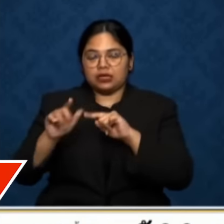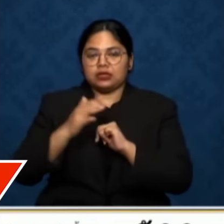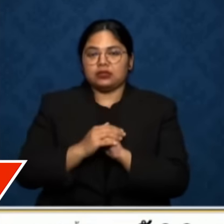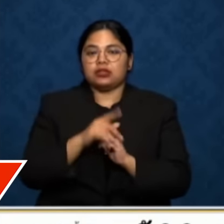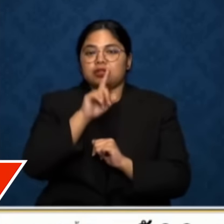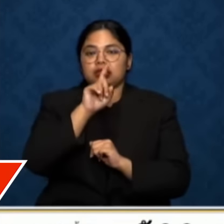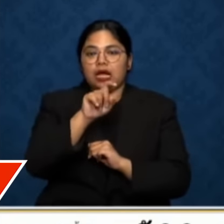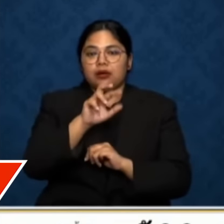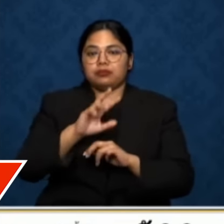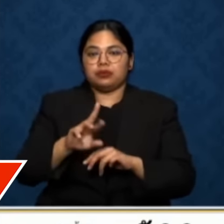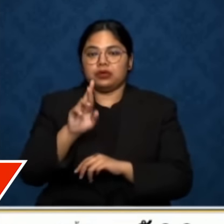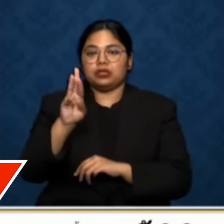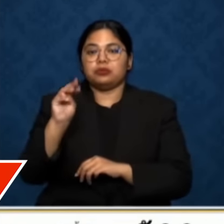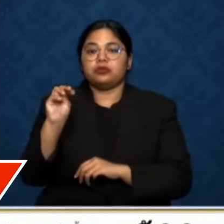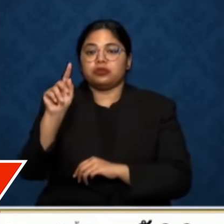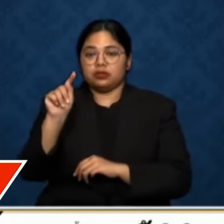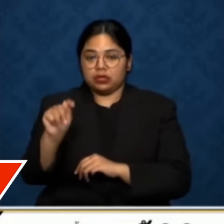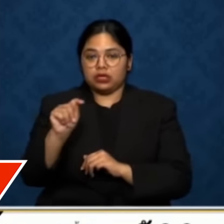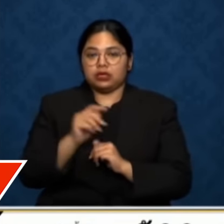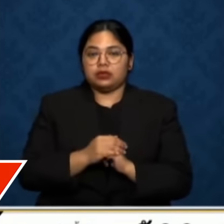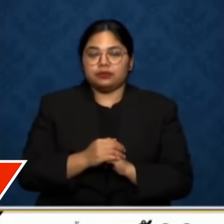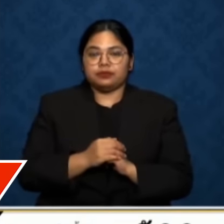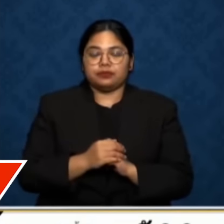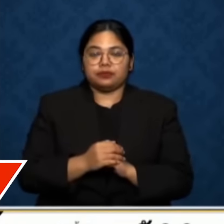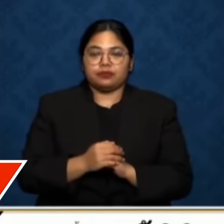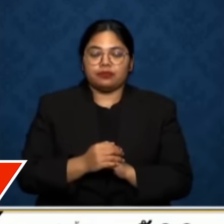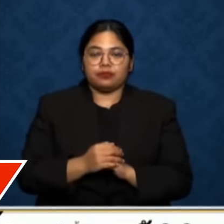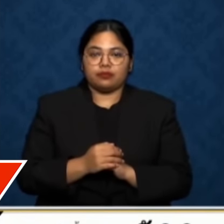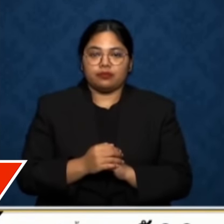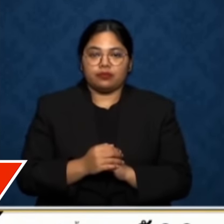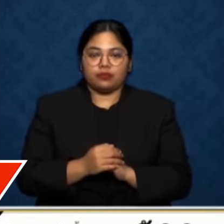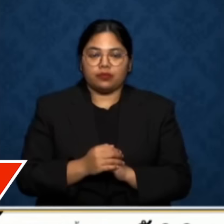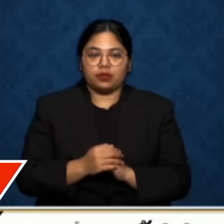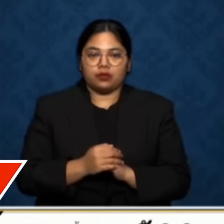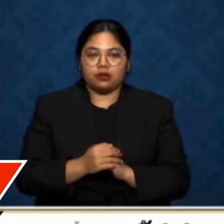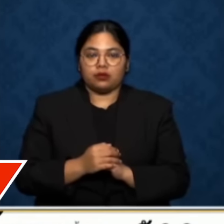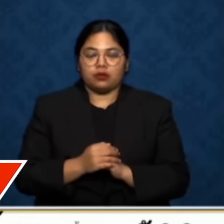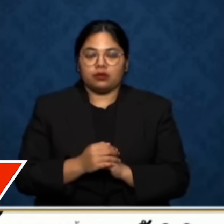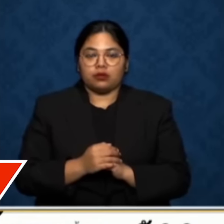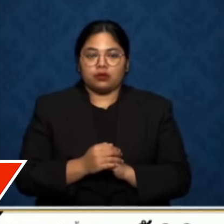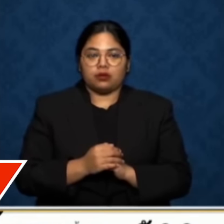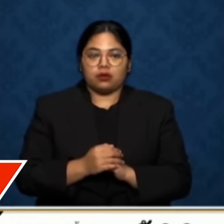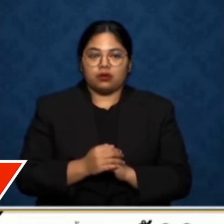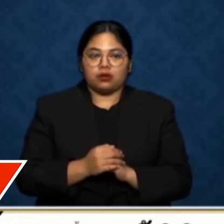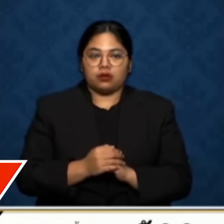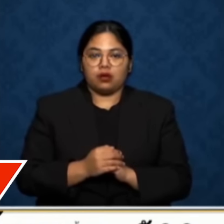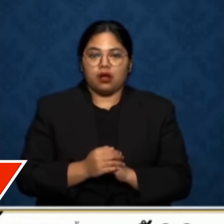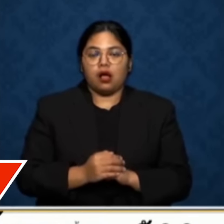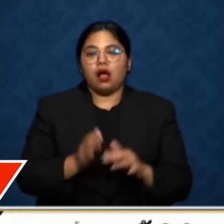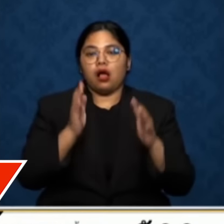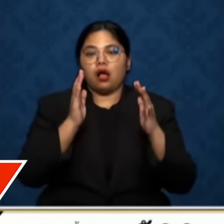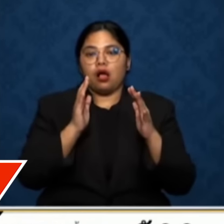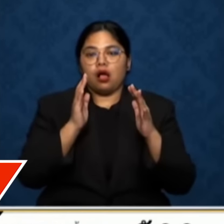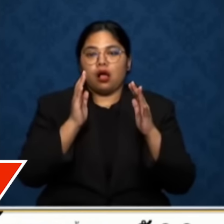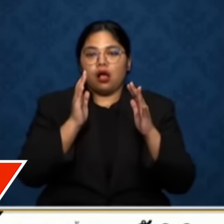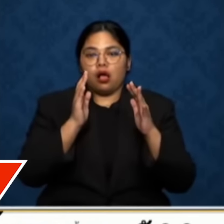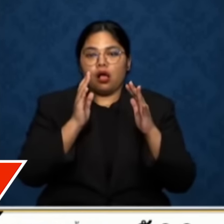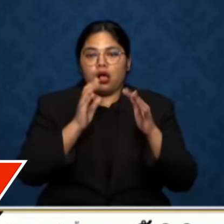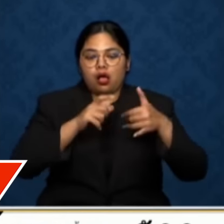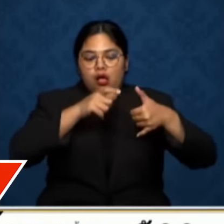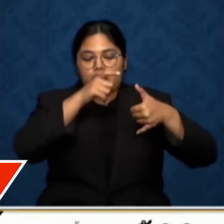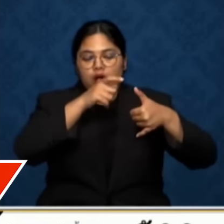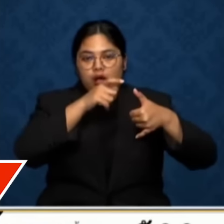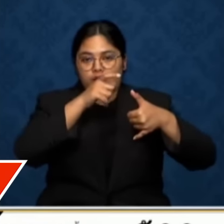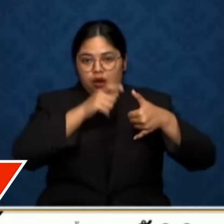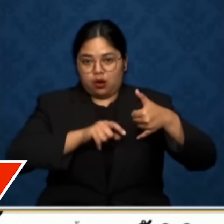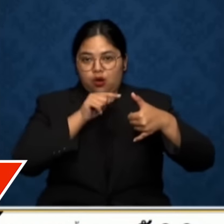าการที่ผู้ต้องขังเนี่ยจะได้รับสิทธิ์การพักโทษเนี่ยนะครับ